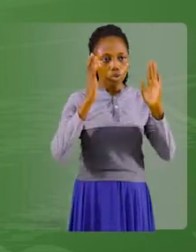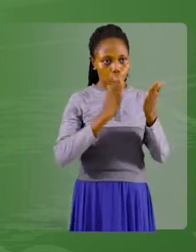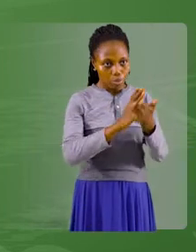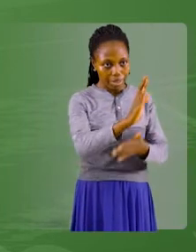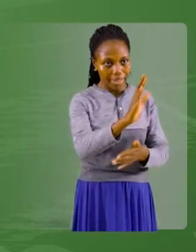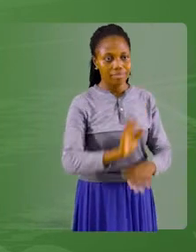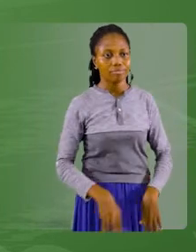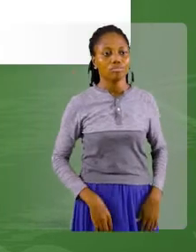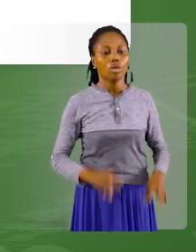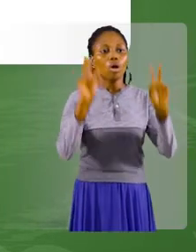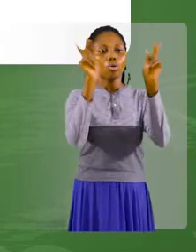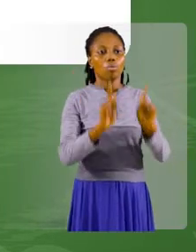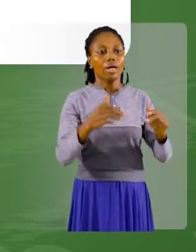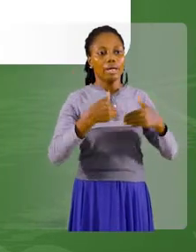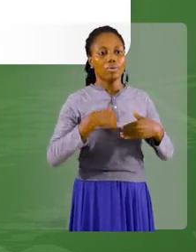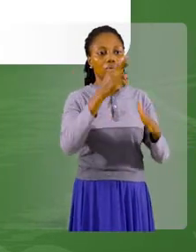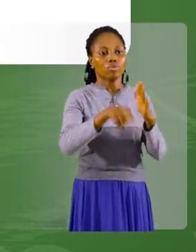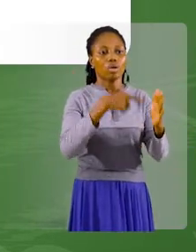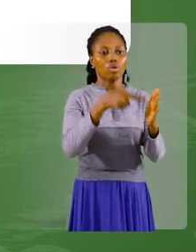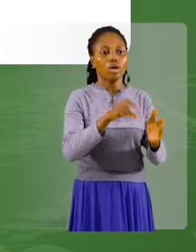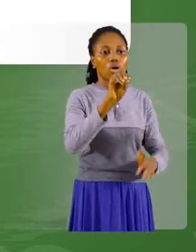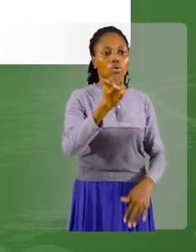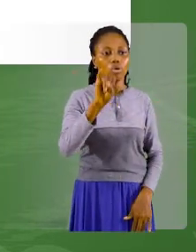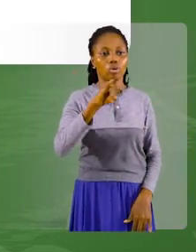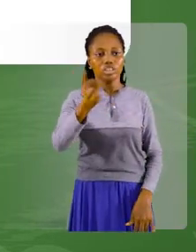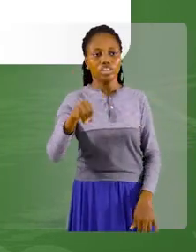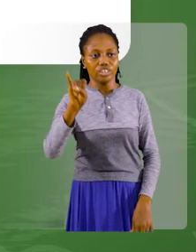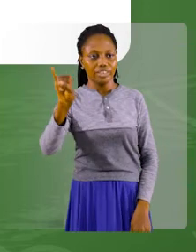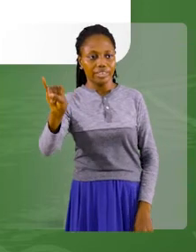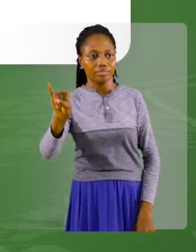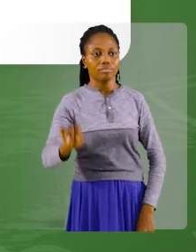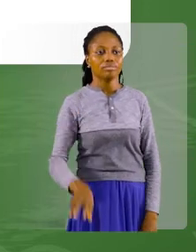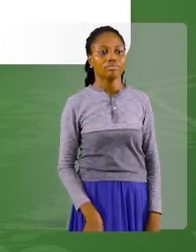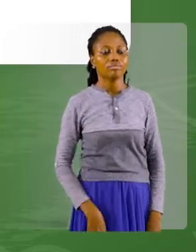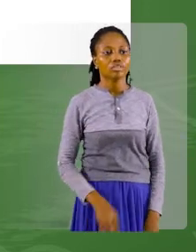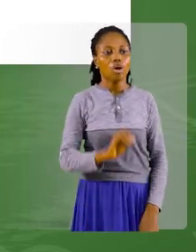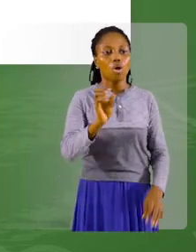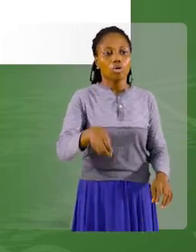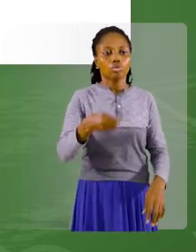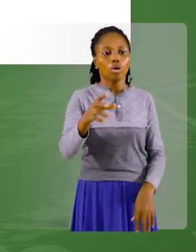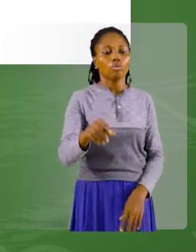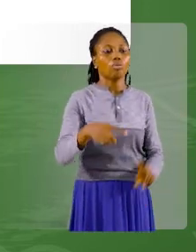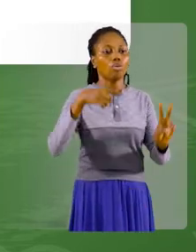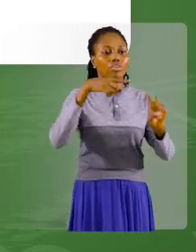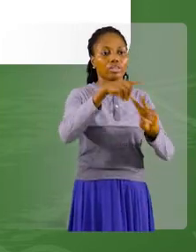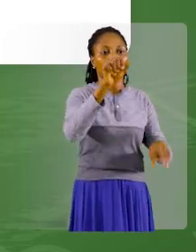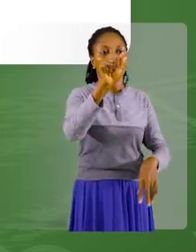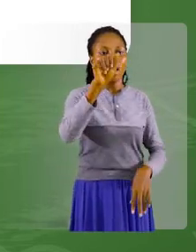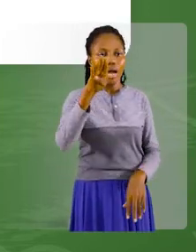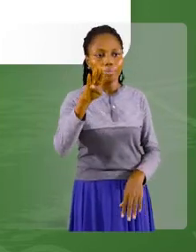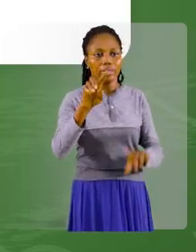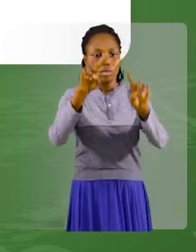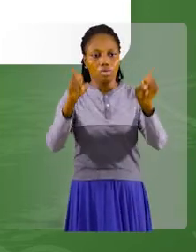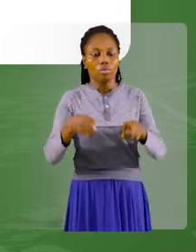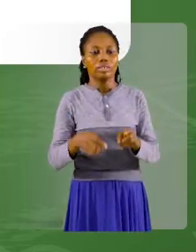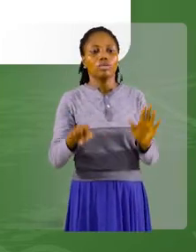Le plan est muni d'un repère OIJ. On donne le vecteur AB de